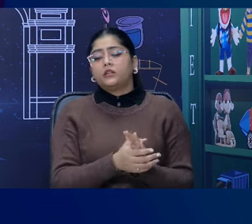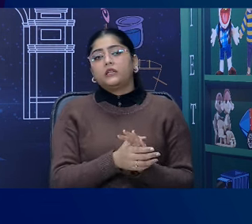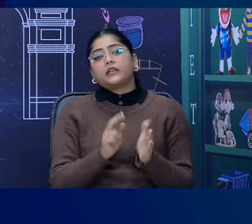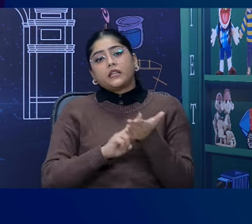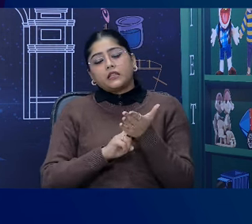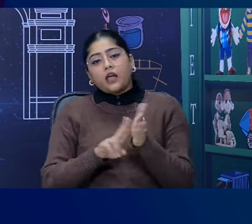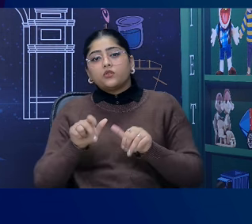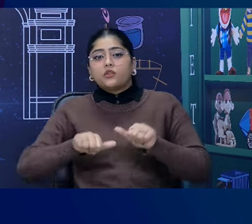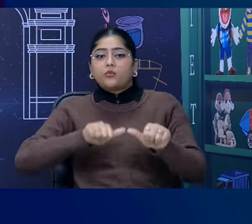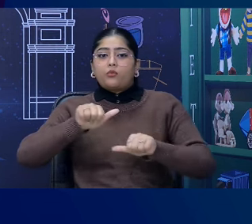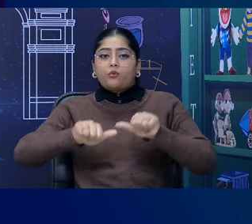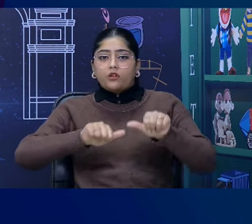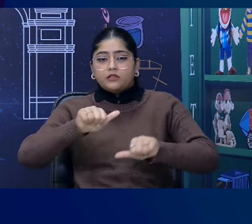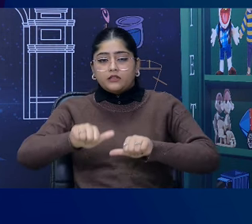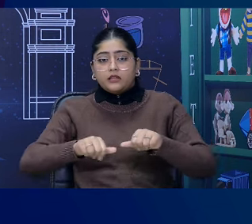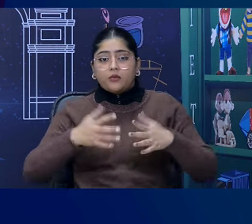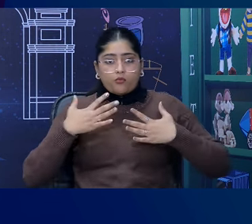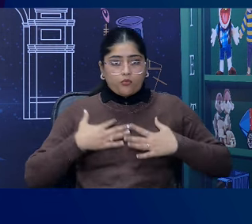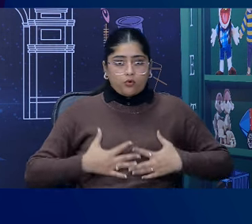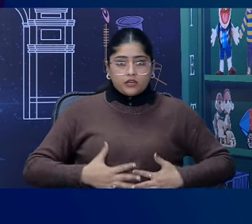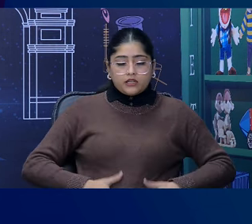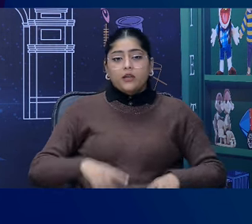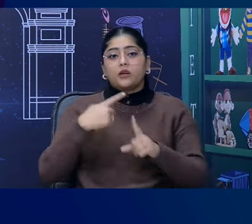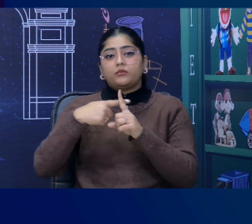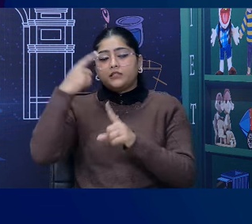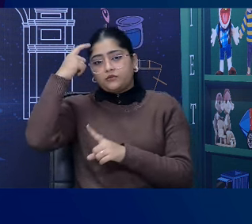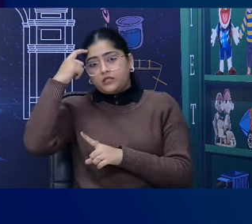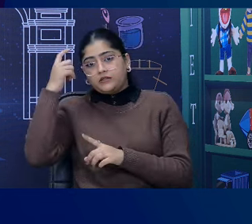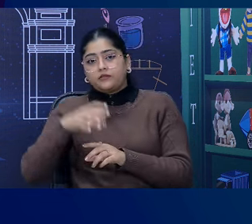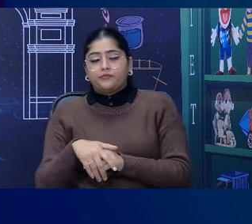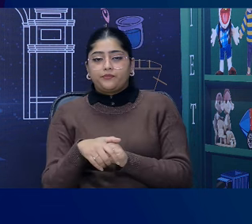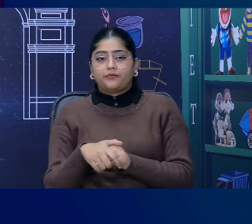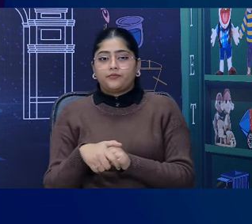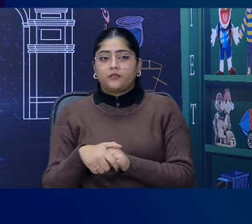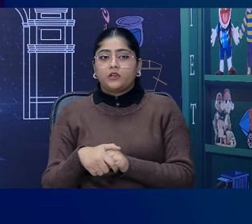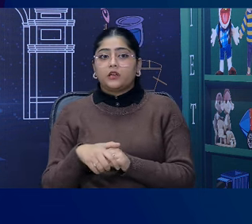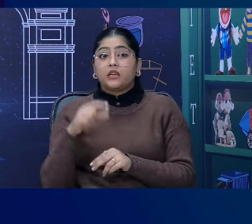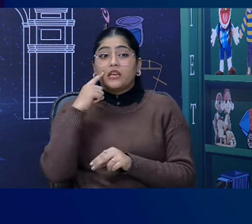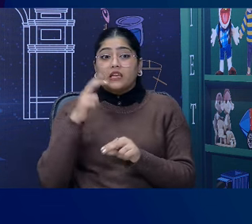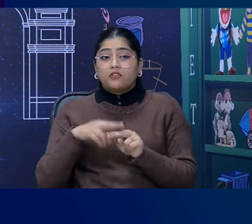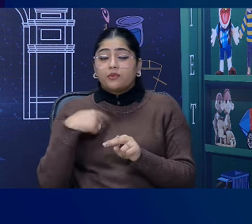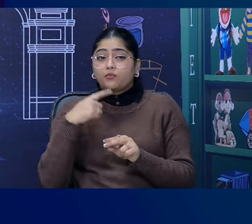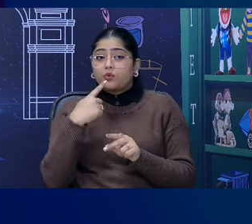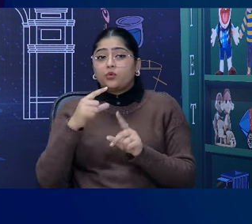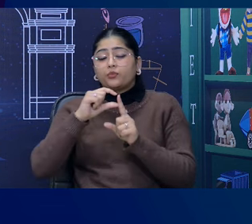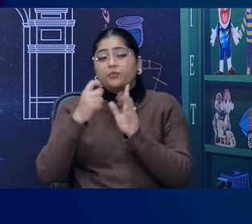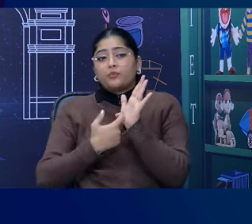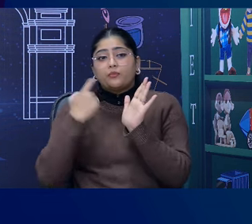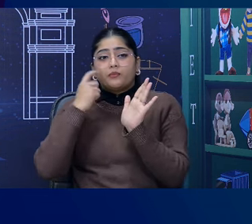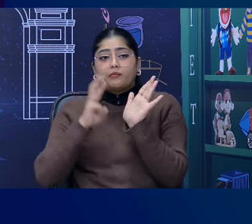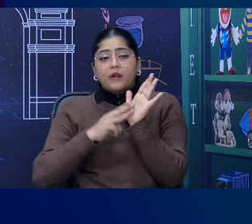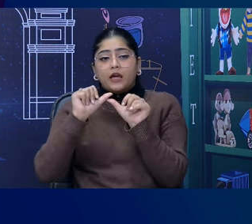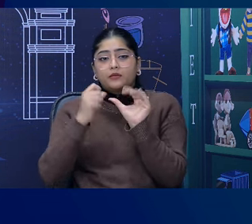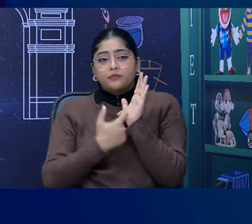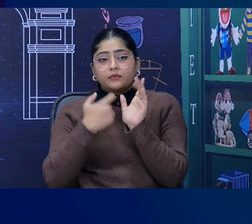का या ब्रेन का हम कहते हैं प्राइमरी अप्रेजल है सेकेंडरी है प्राइमरी में यह जो हम बात कर रहे हैं अप्रेजल की यह सब आपका ब्रेन में चल रहा